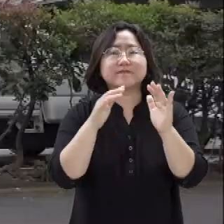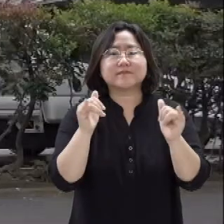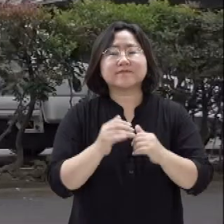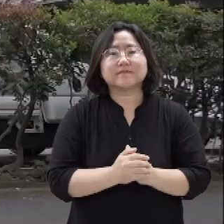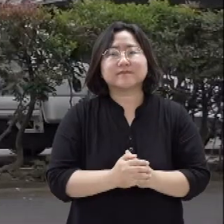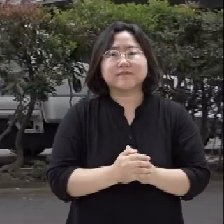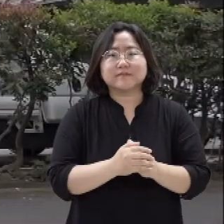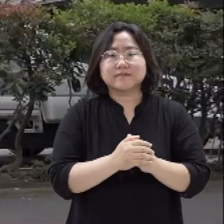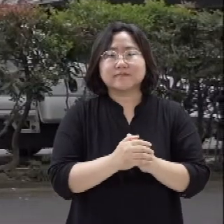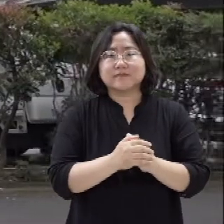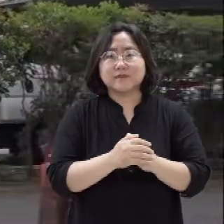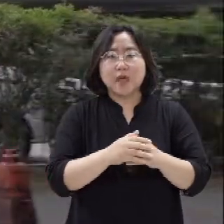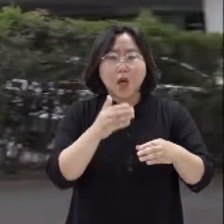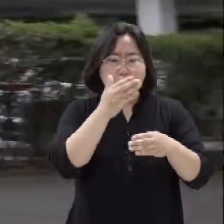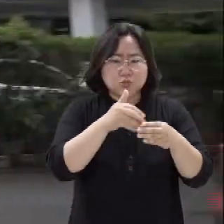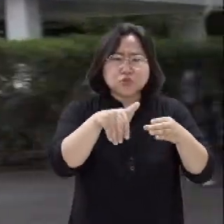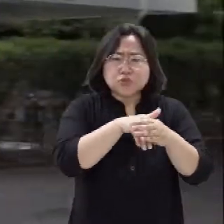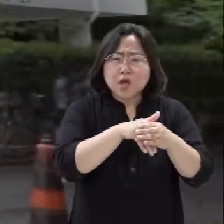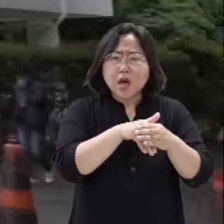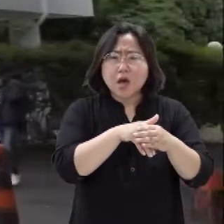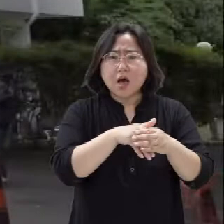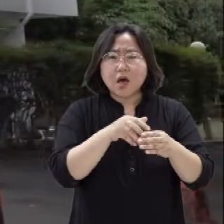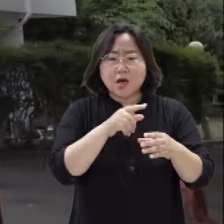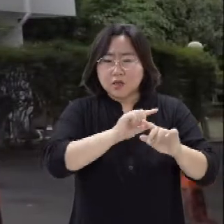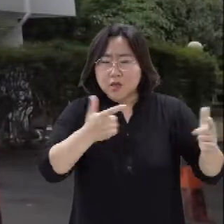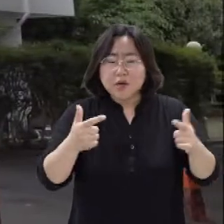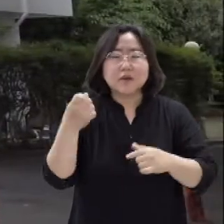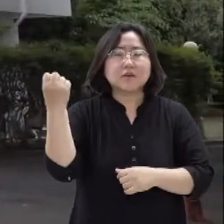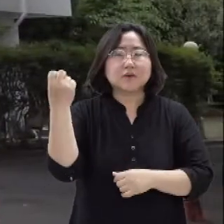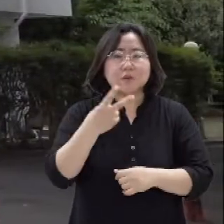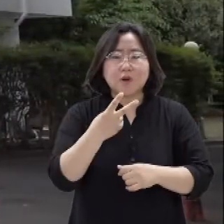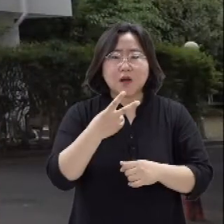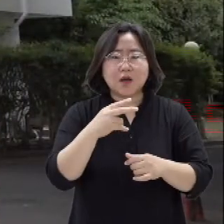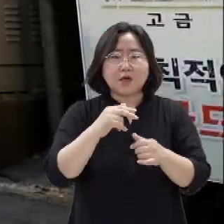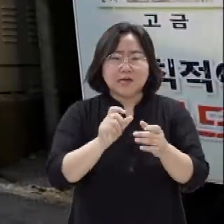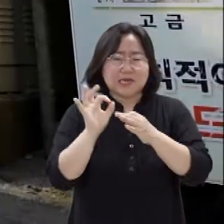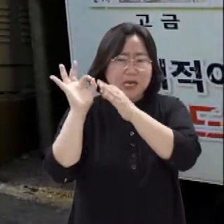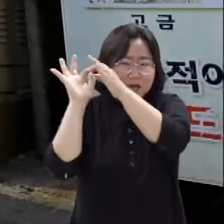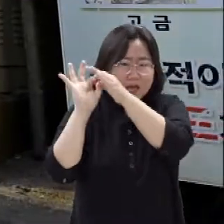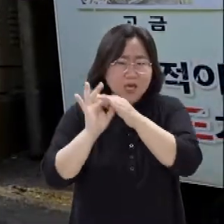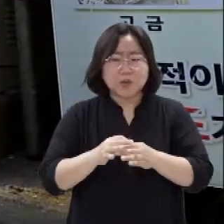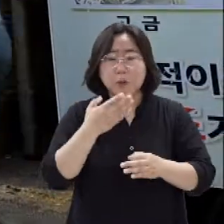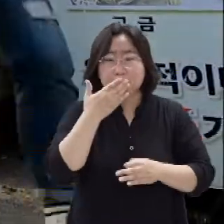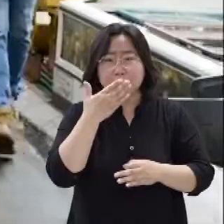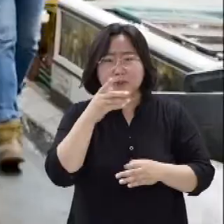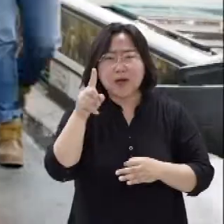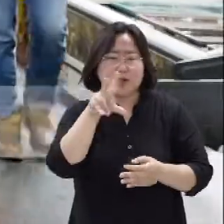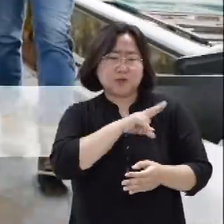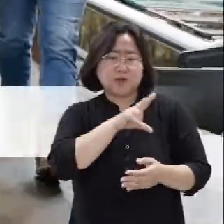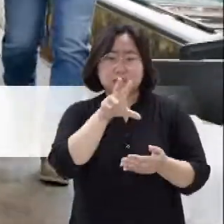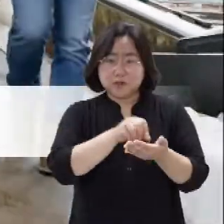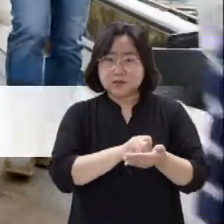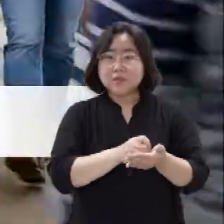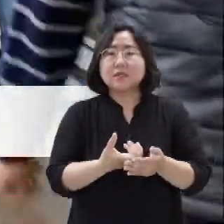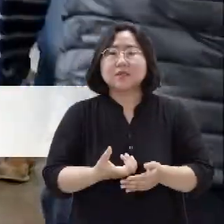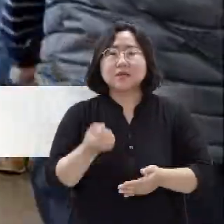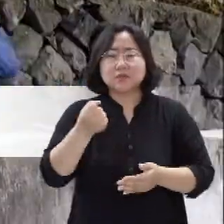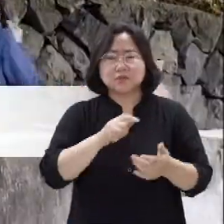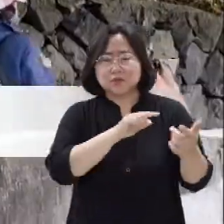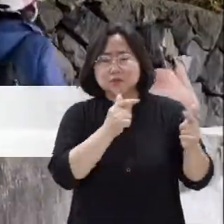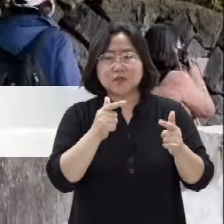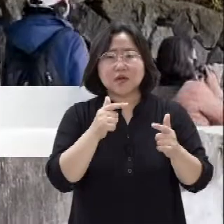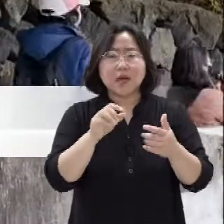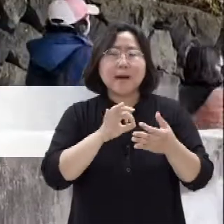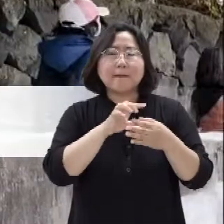서귀포시 문화도시 핵심 가치인 문화 다양성과 생태적 지속 가능성을 주제로 다양한 시민이 함께